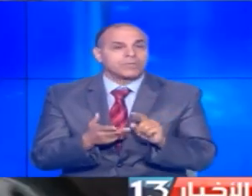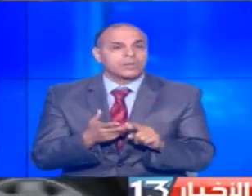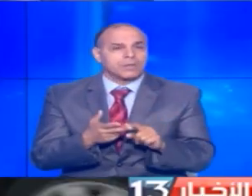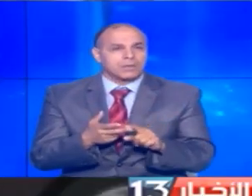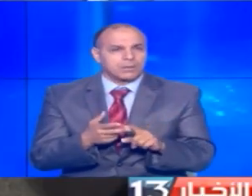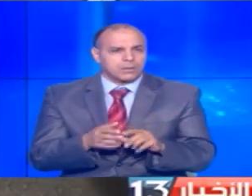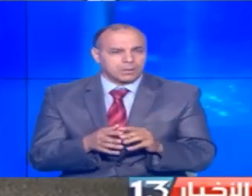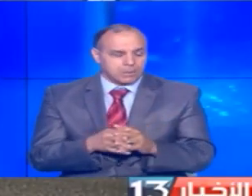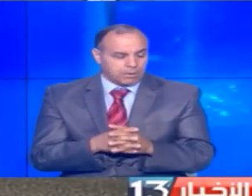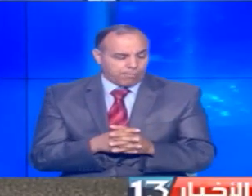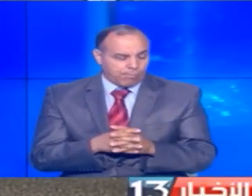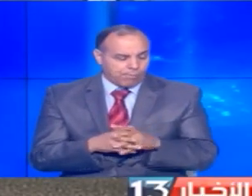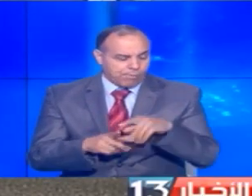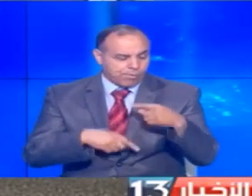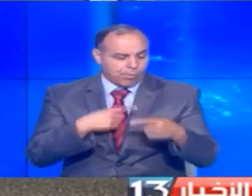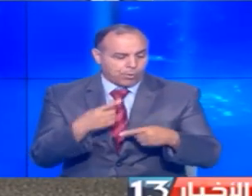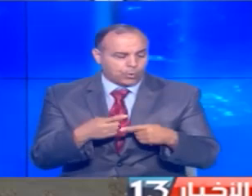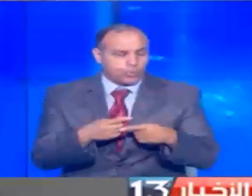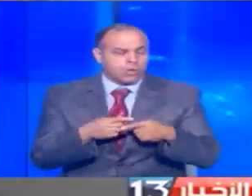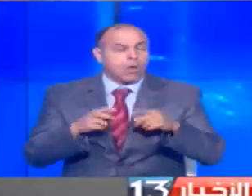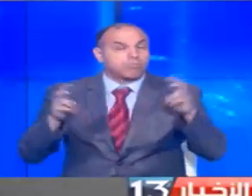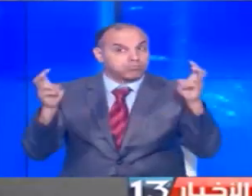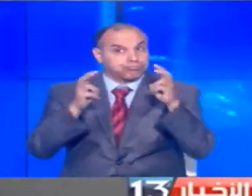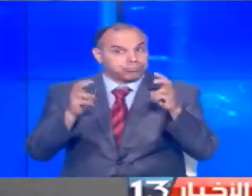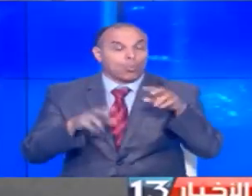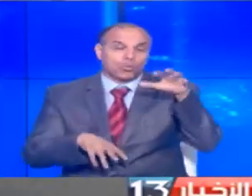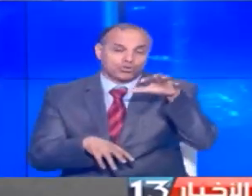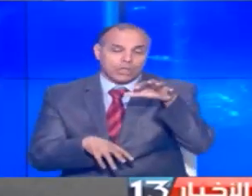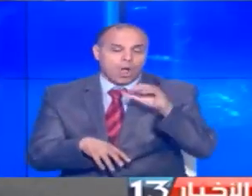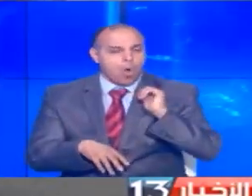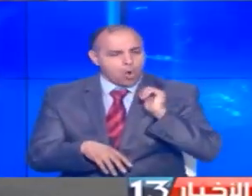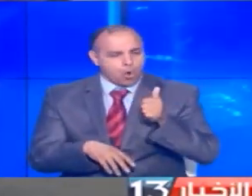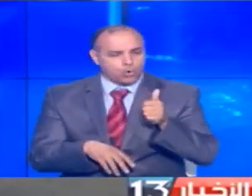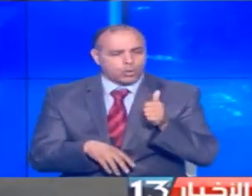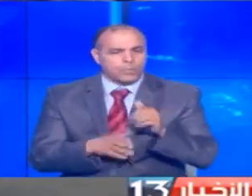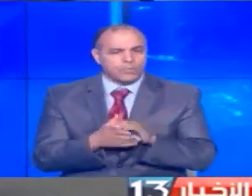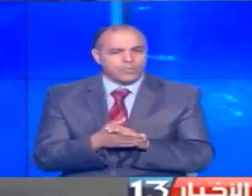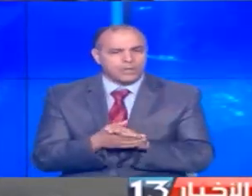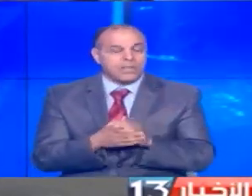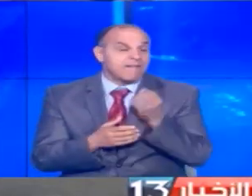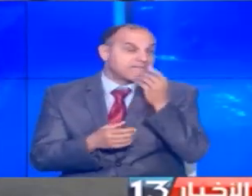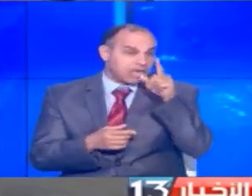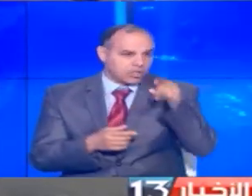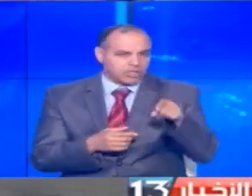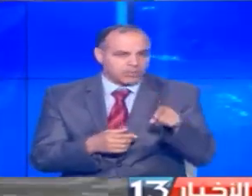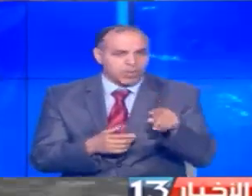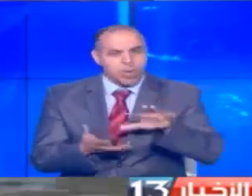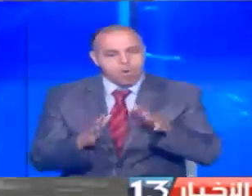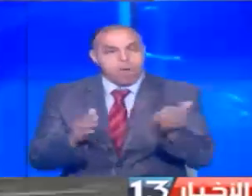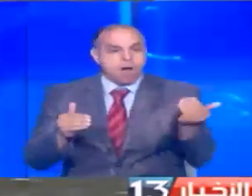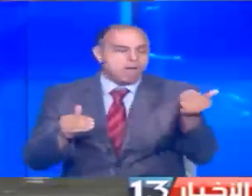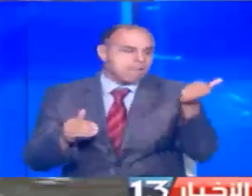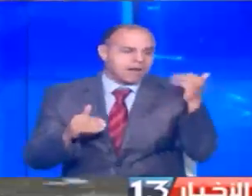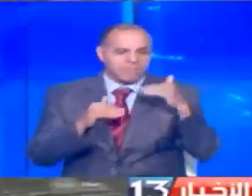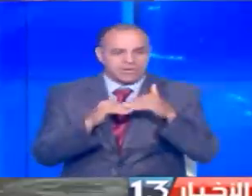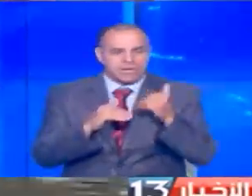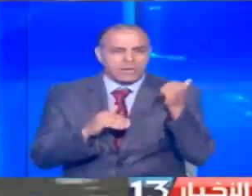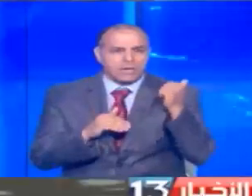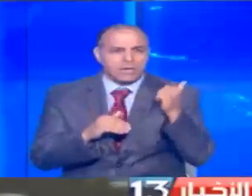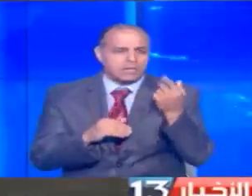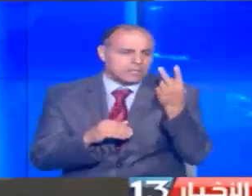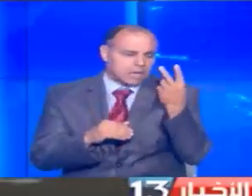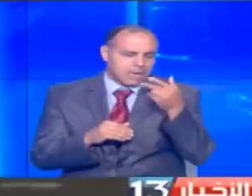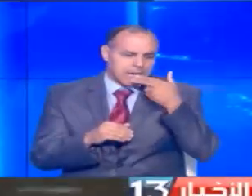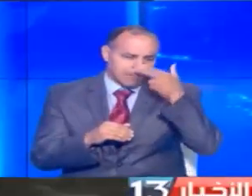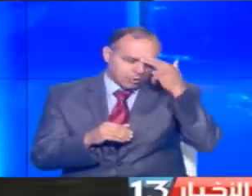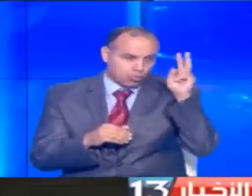وبالتالي يتواصل ظهور الخلايا الرعديه الممطره يوم الغد خاصه في العشيه وخلال الليله الفاصله ما بين يومي